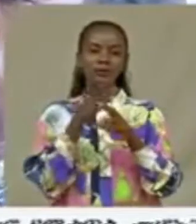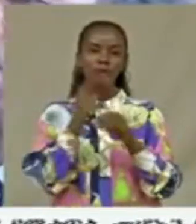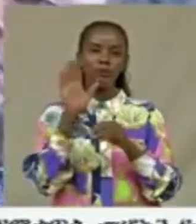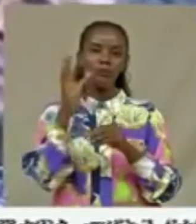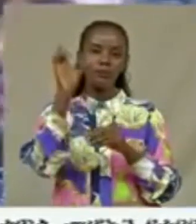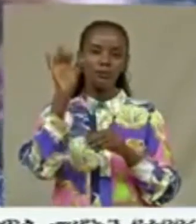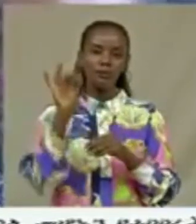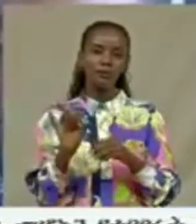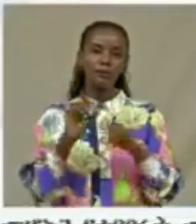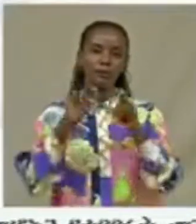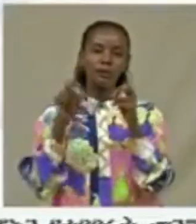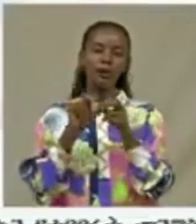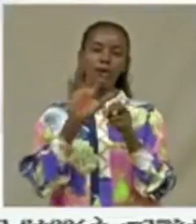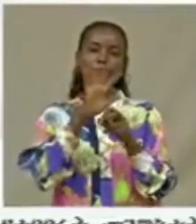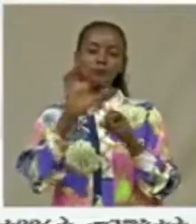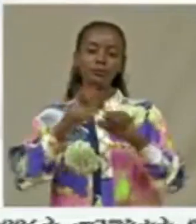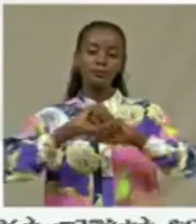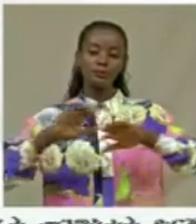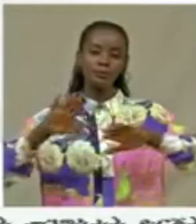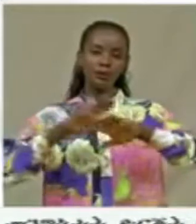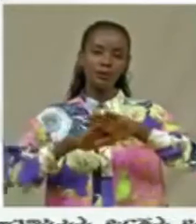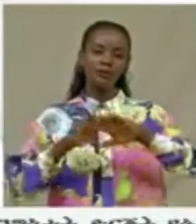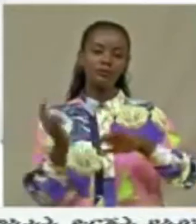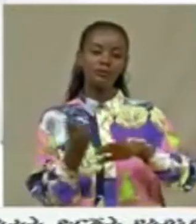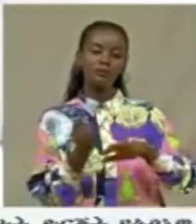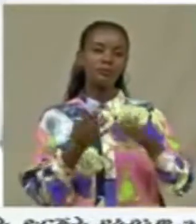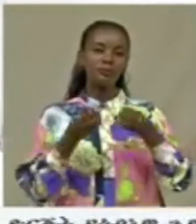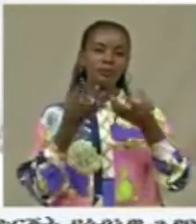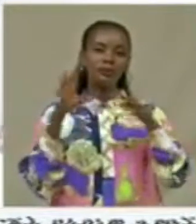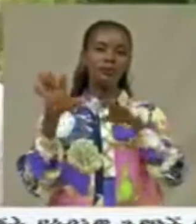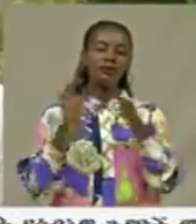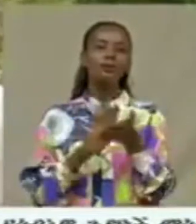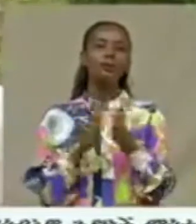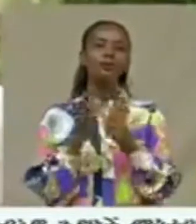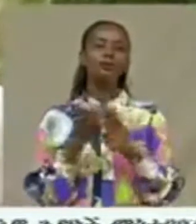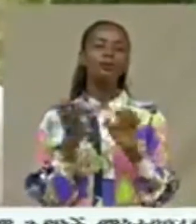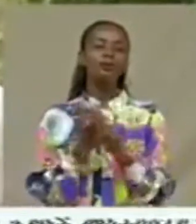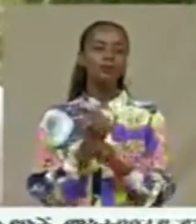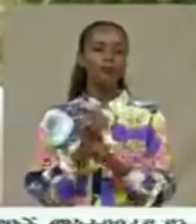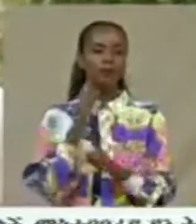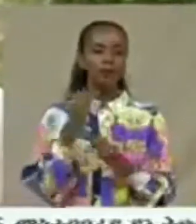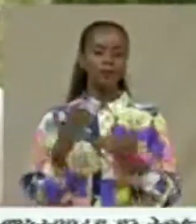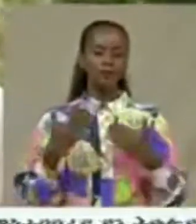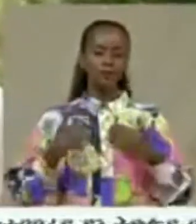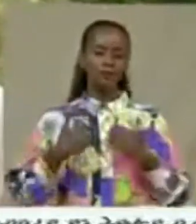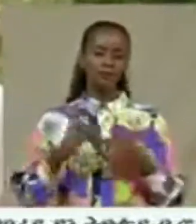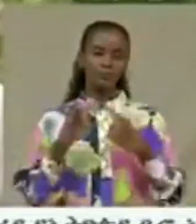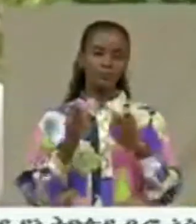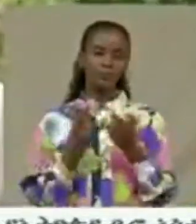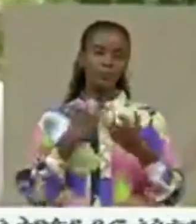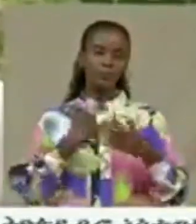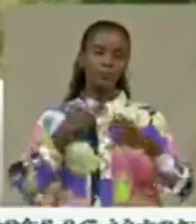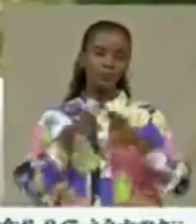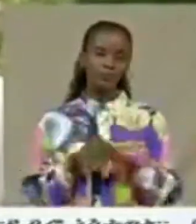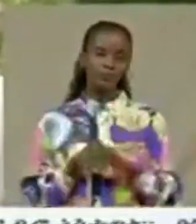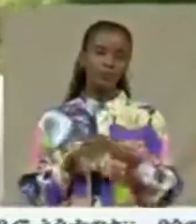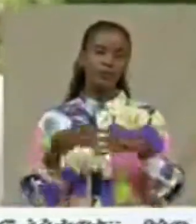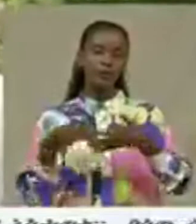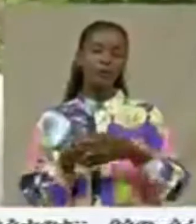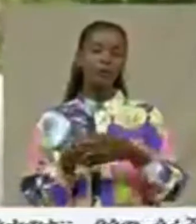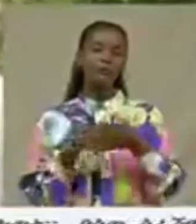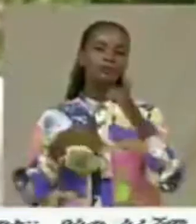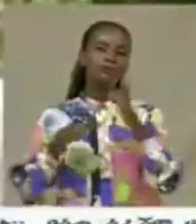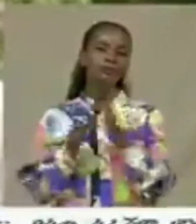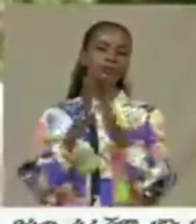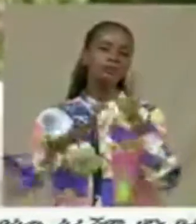ወረዳ በ500 ሄክታር መሬት ላይ የዘር ብዜት ለማድረግ እየተሰራ ነው። አሁን ባለው ነባራዊ ሁኔታ በዞናችን ውስጥ የግብዓት ፍላጎቱ